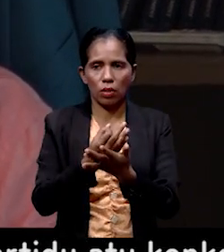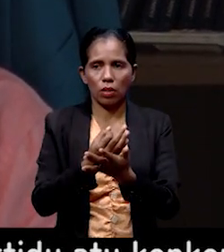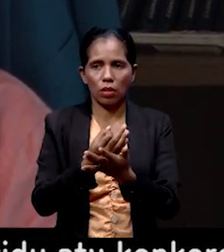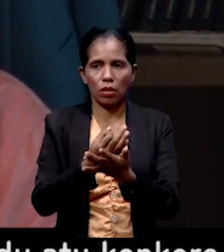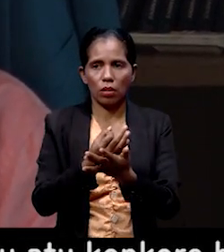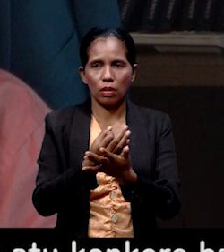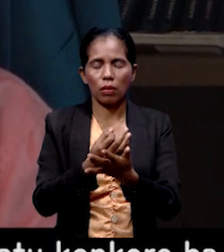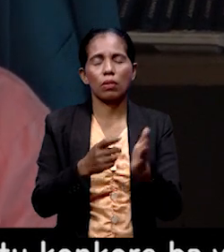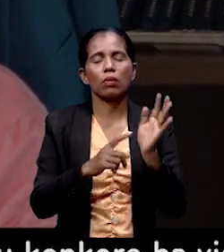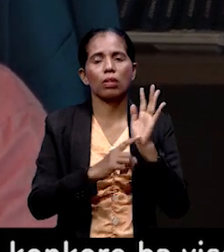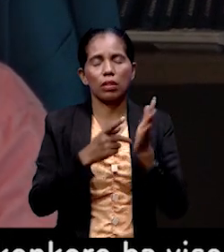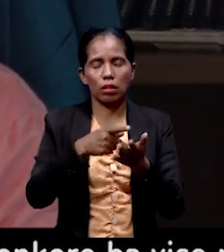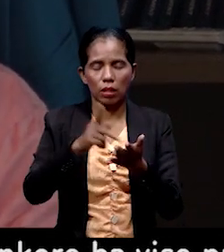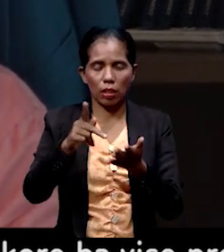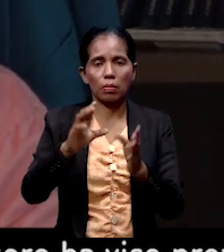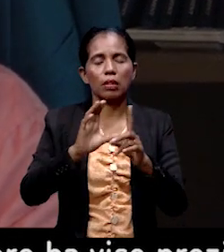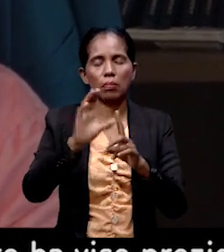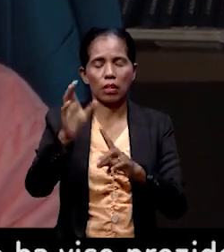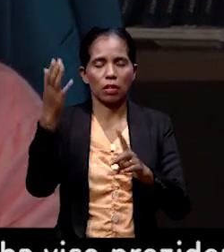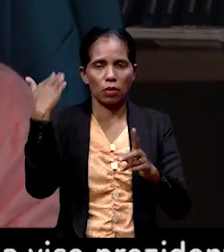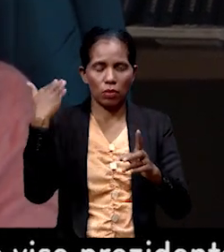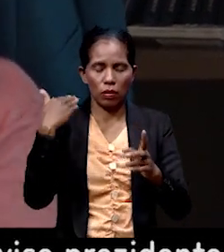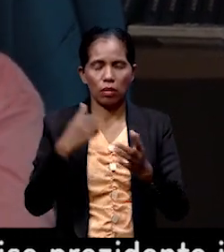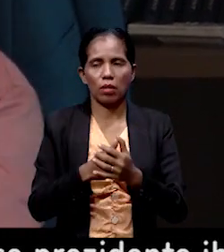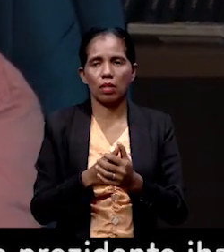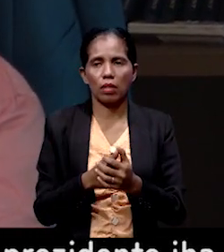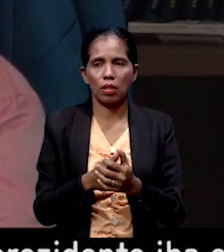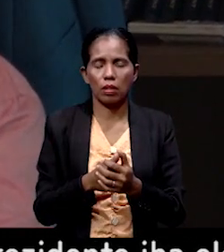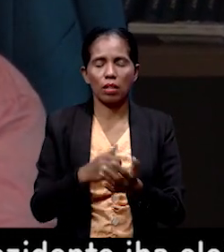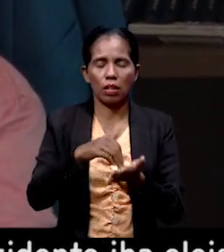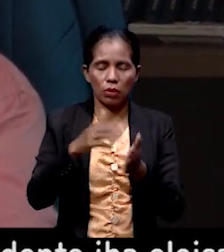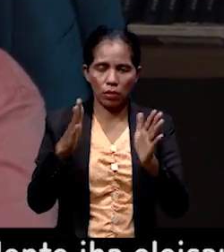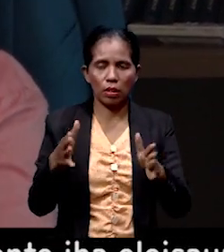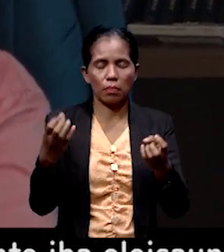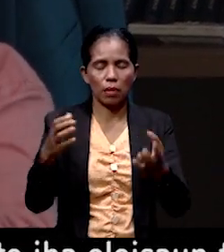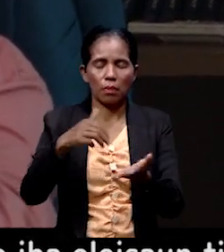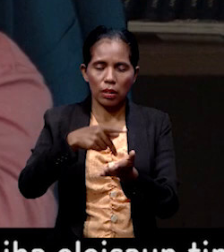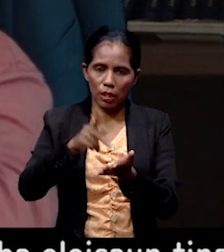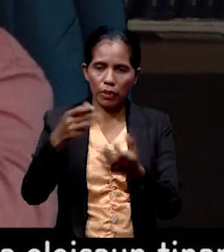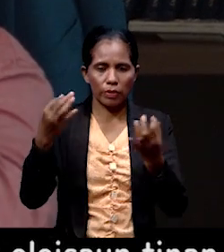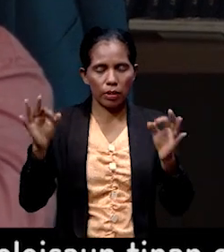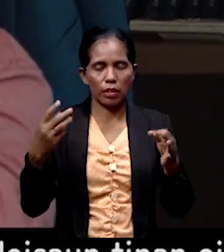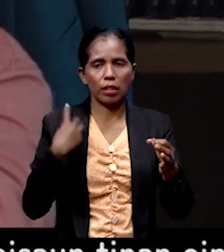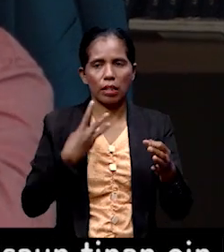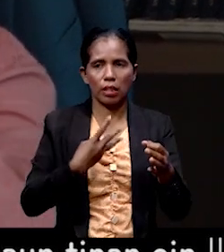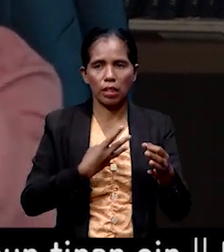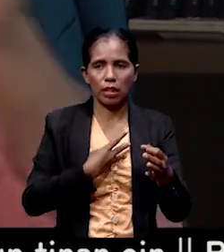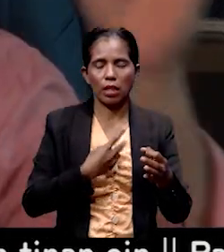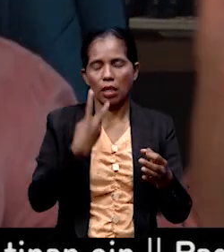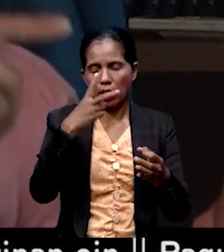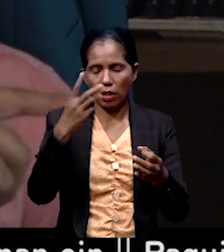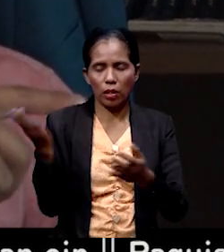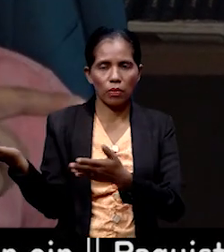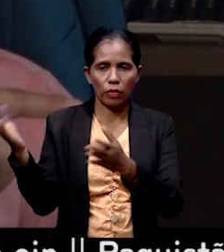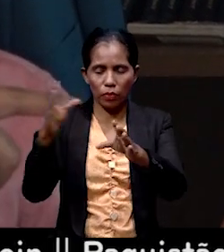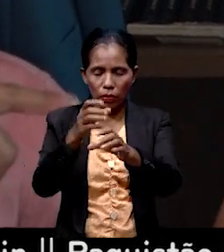semestre reliwa. Kom semestre reliwa ne semestre primer semestre alunus barang selu ona. Então, ita haruka sirnya mai foti